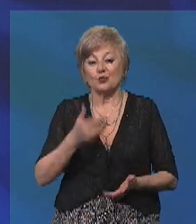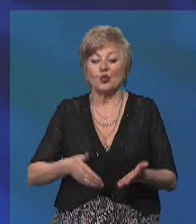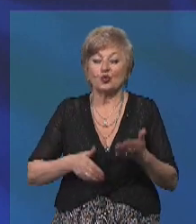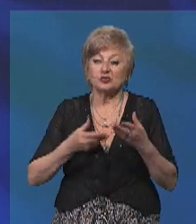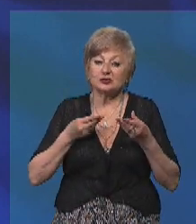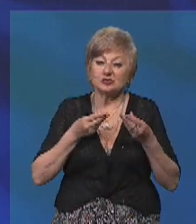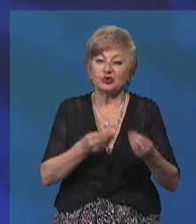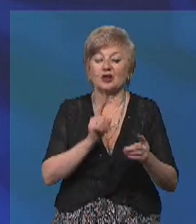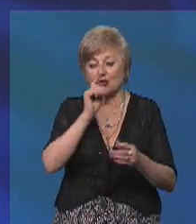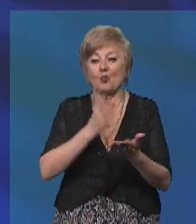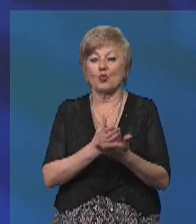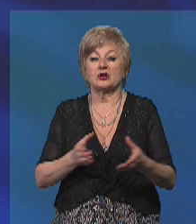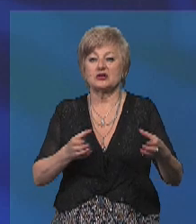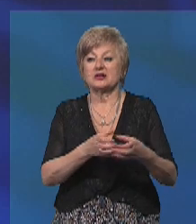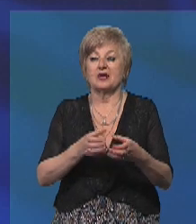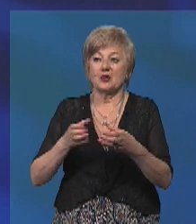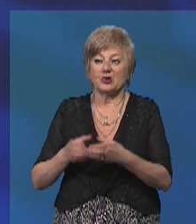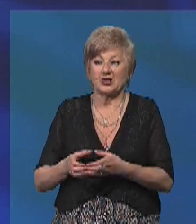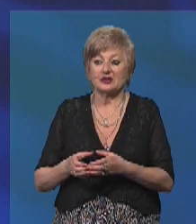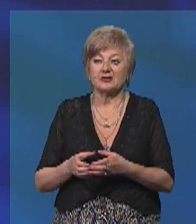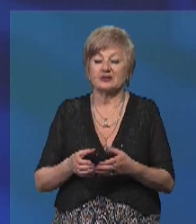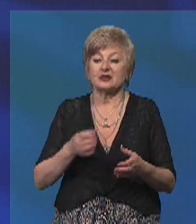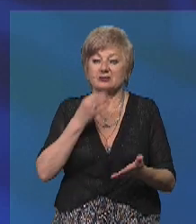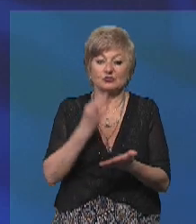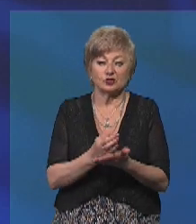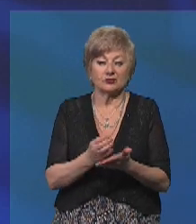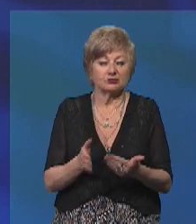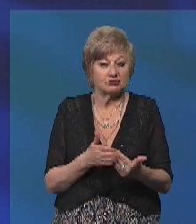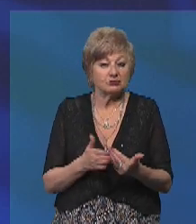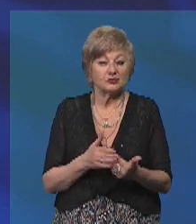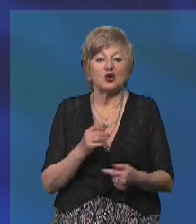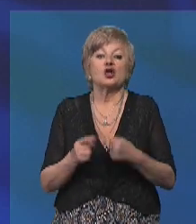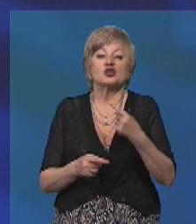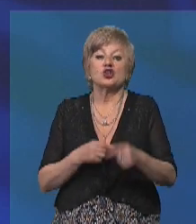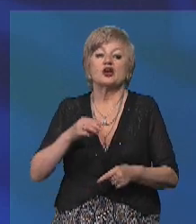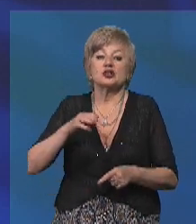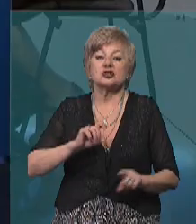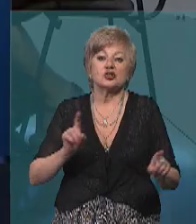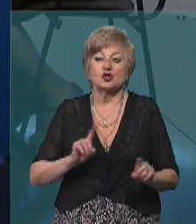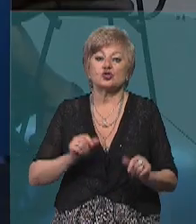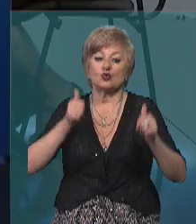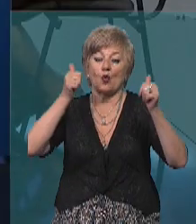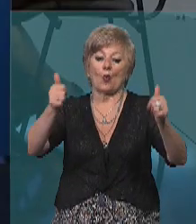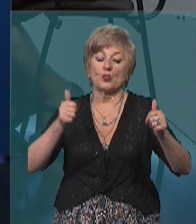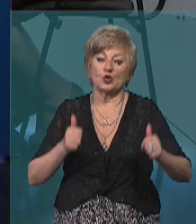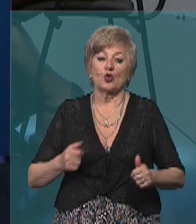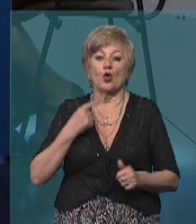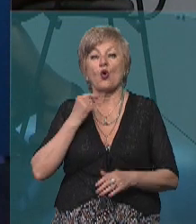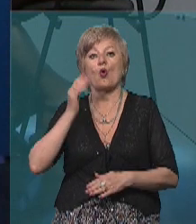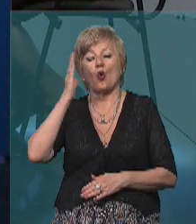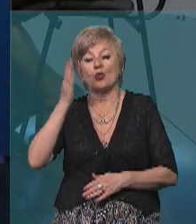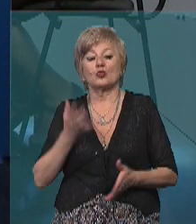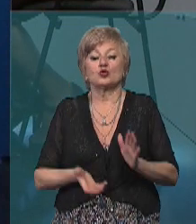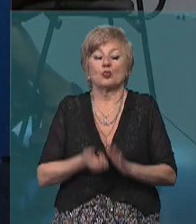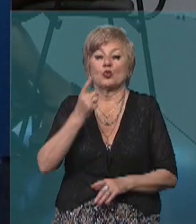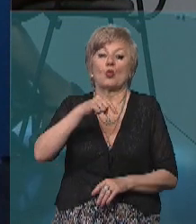що політичні партії або їхніх представників притягнуть до відповідальності через те, що плакати «Голосуй за номер», це «Підтримай